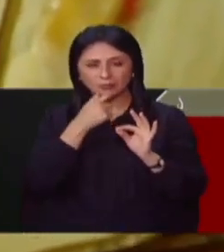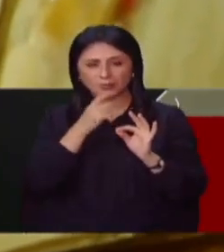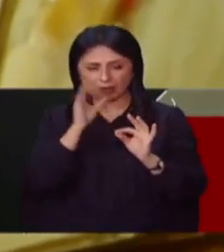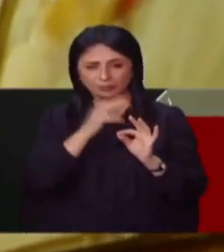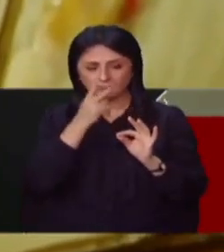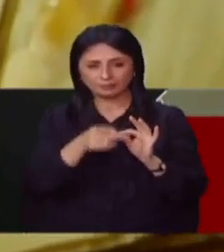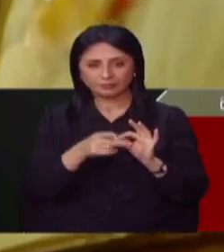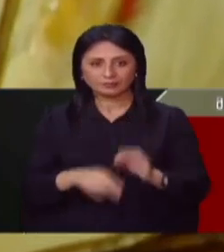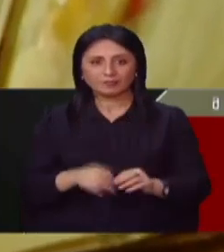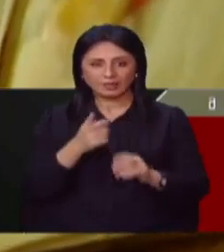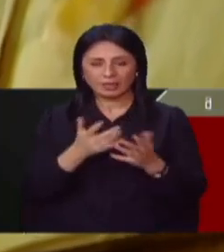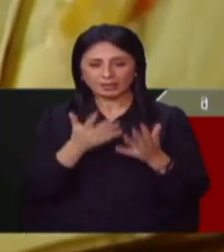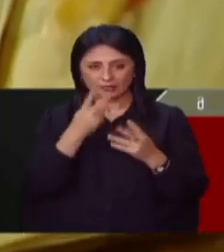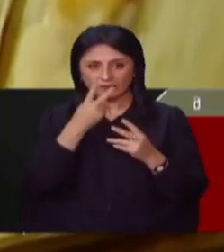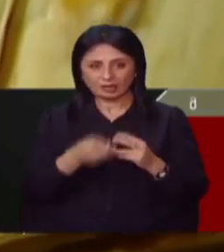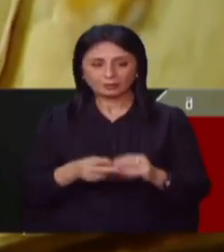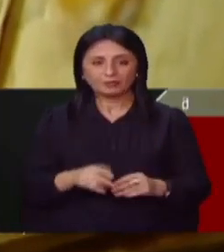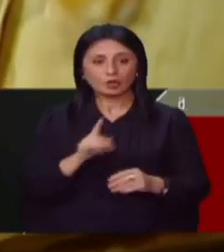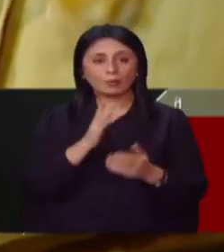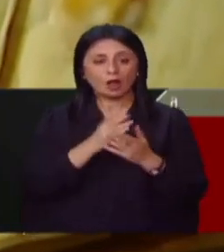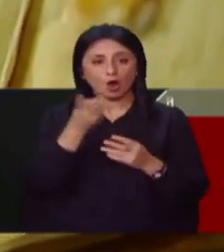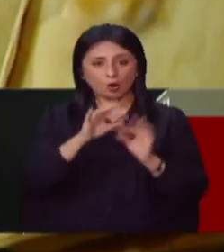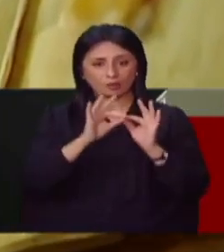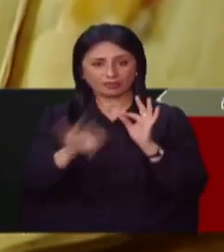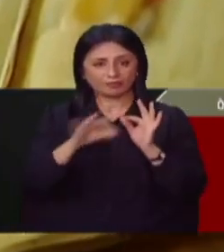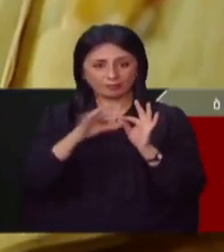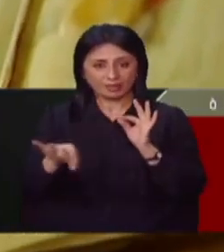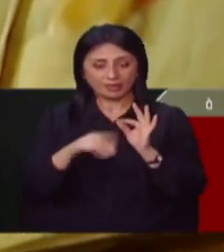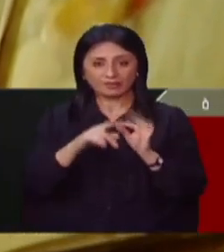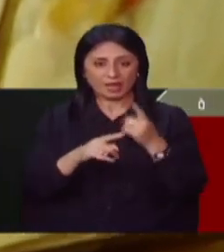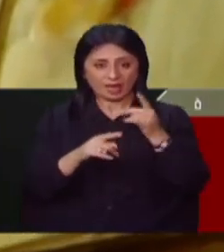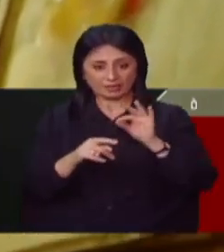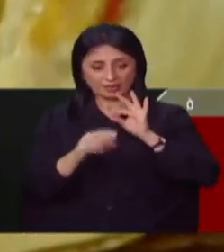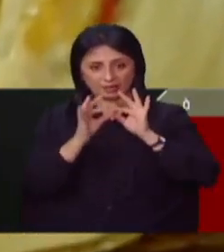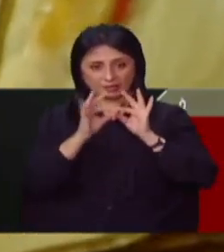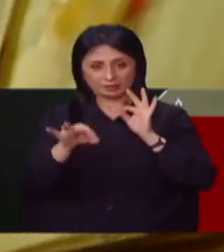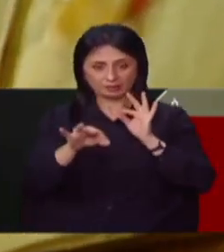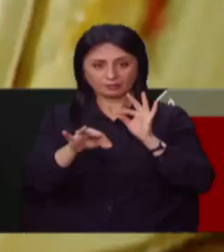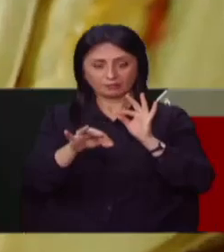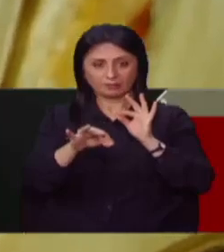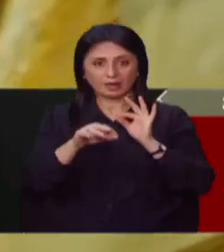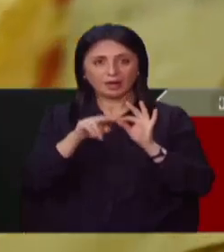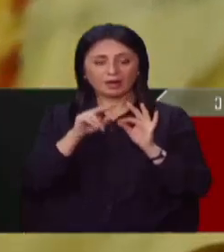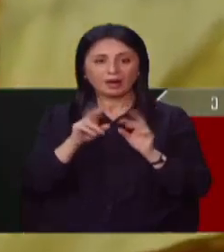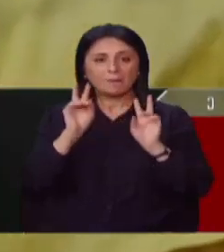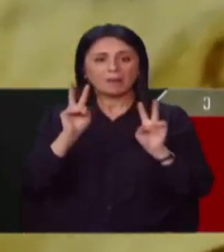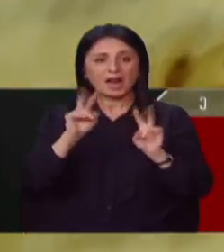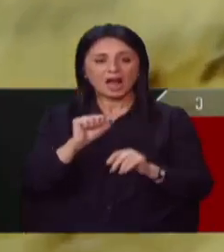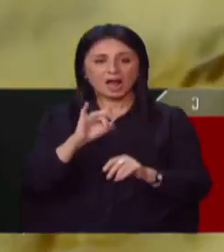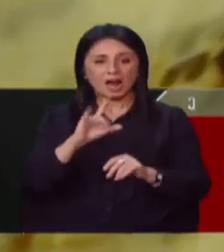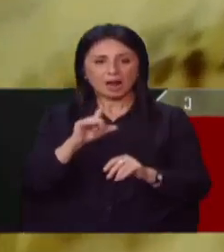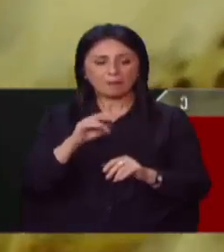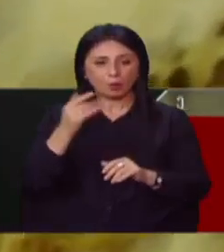დამთვალიერებლები ამას ძალიან ნათლად დაინახავენ რომ არის ორი ფენა წარწერის ერთი არის პალესტინულ